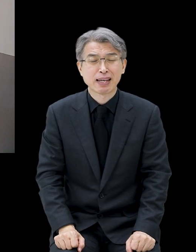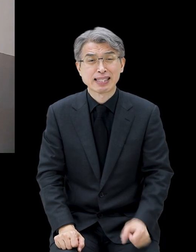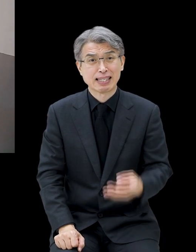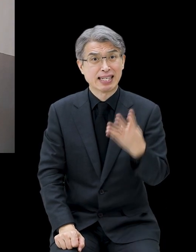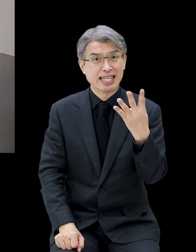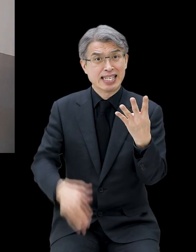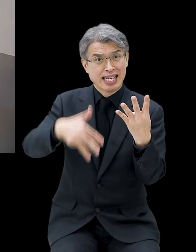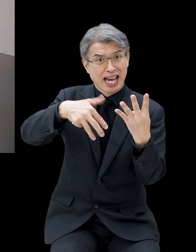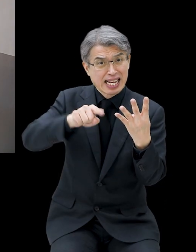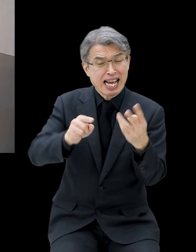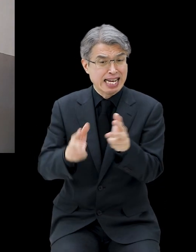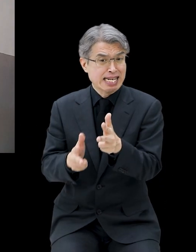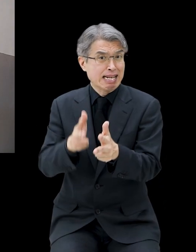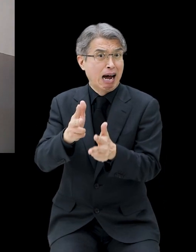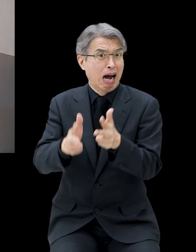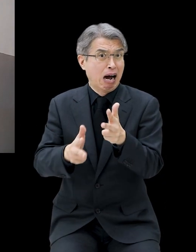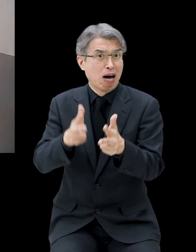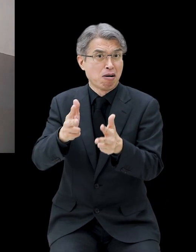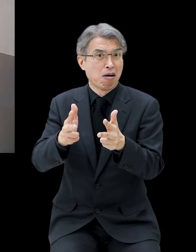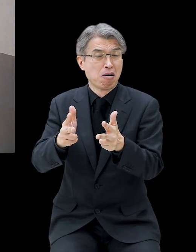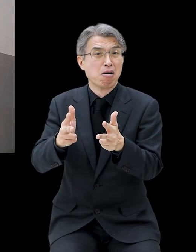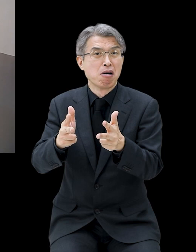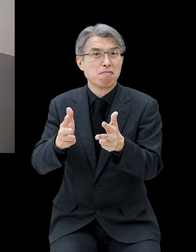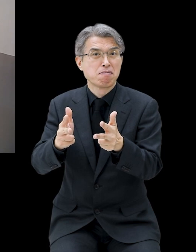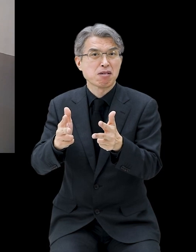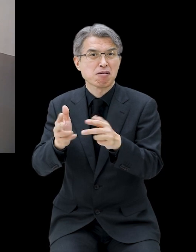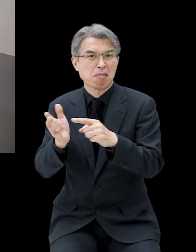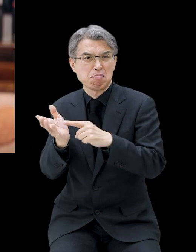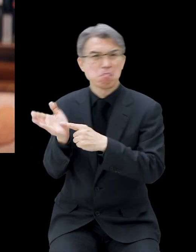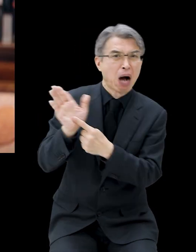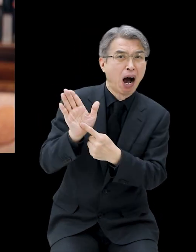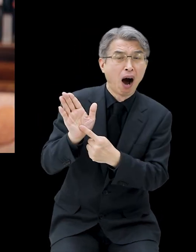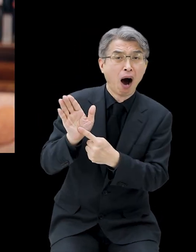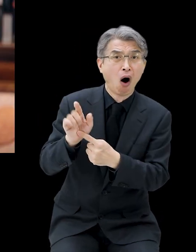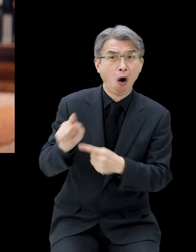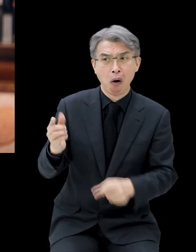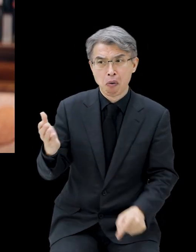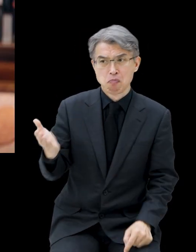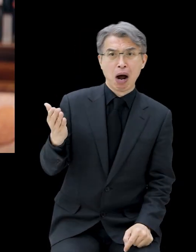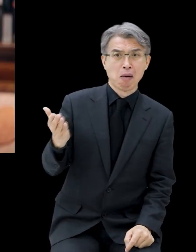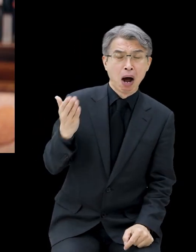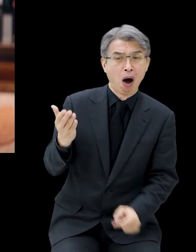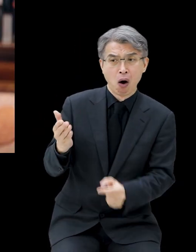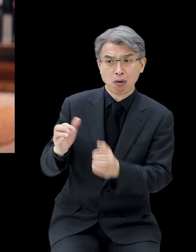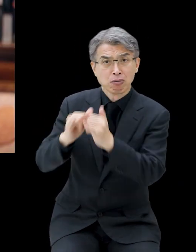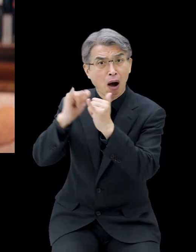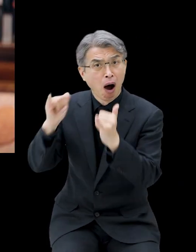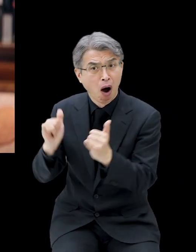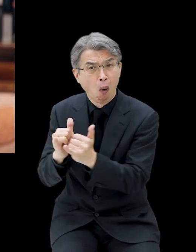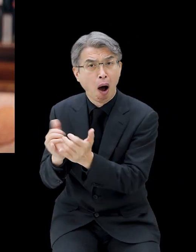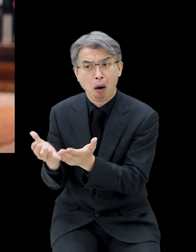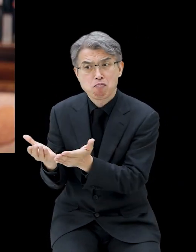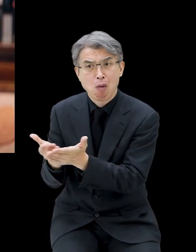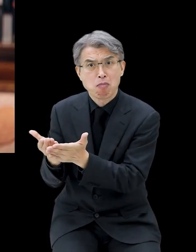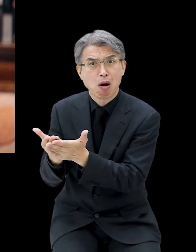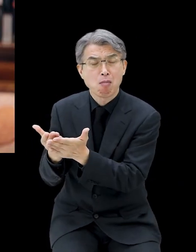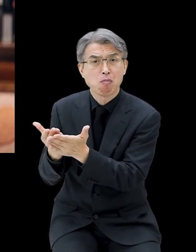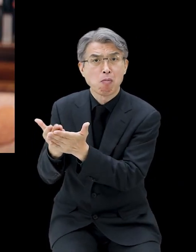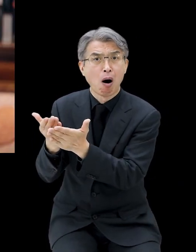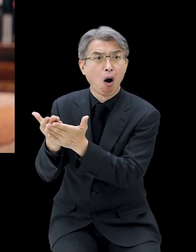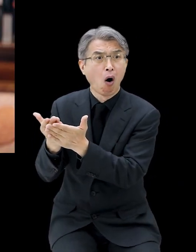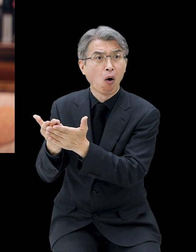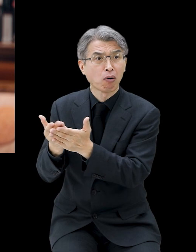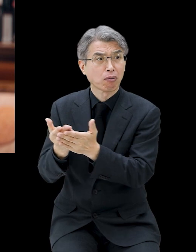4차 산업혁명이 갑자기 도래했는데요. 사회가 발전하면 발전할수록 편리한